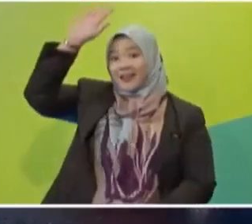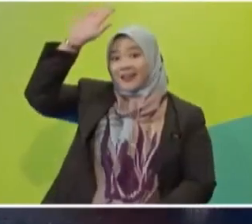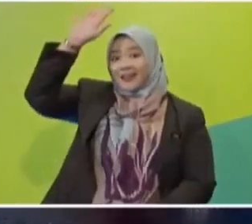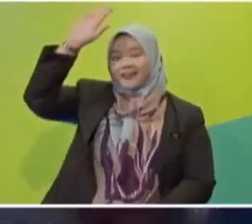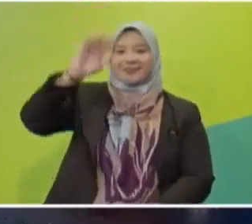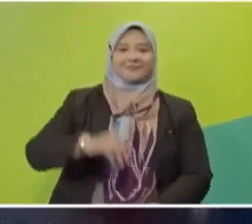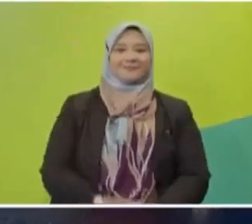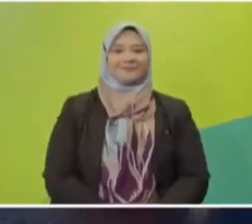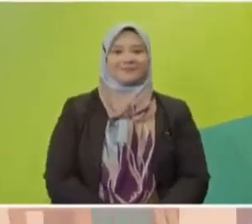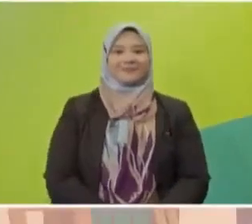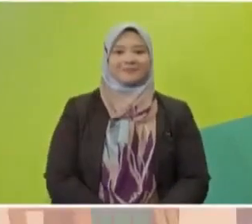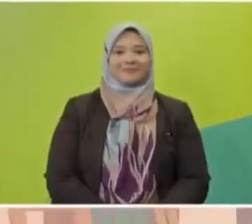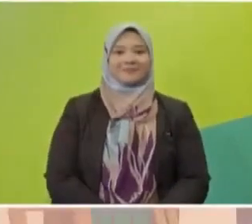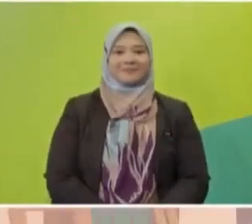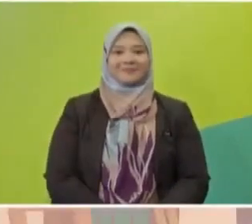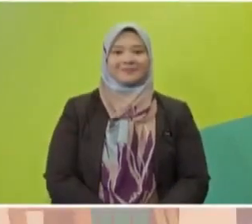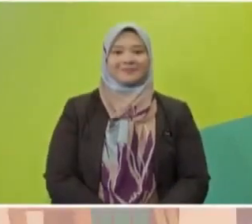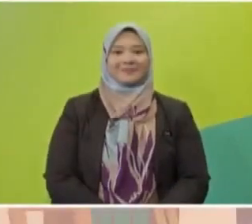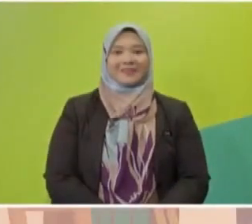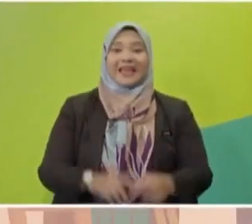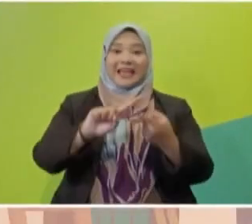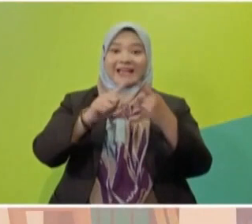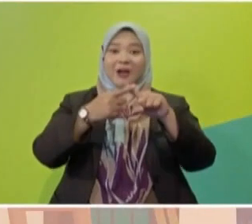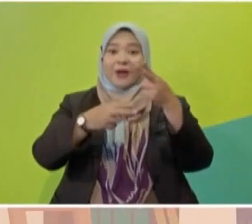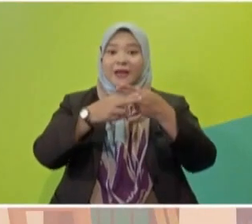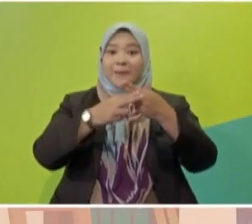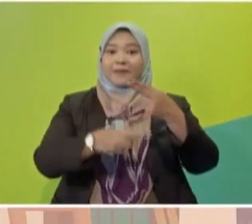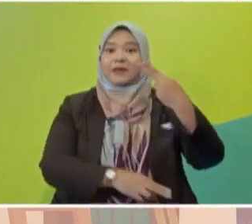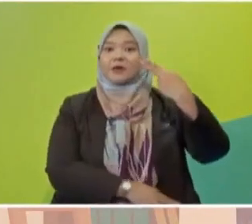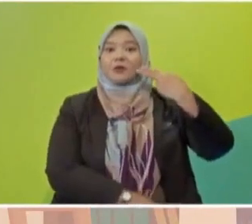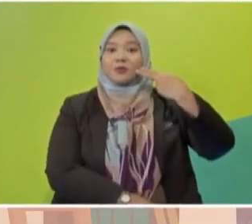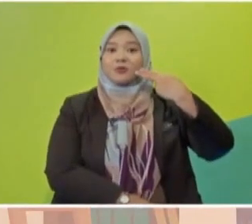seorang cikgu. Saya mulakan dengan Husna. Dipersilakan Husna.